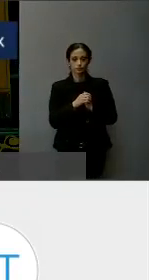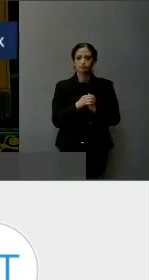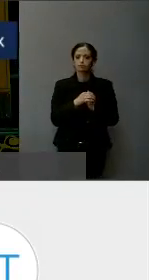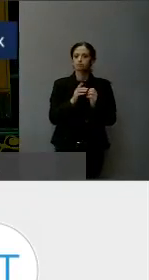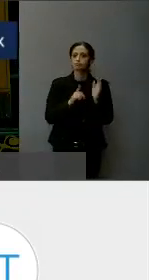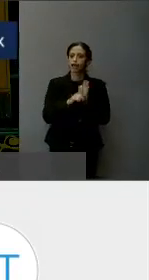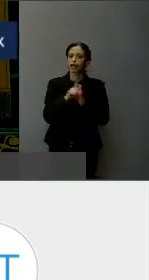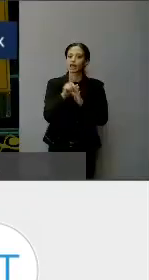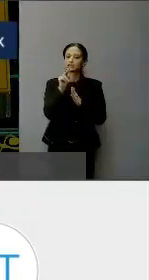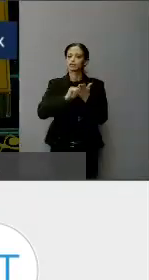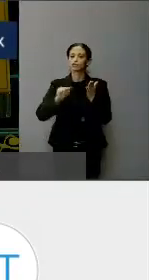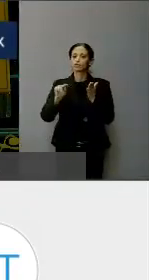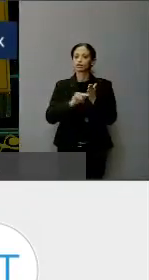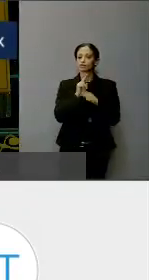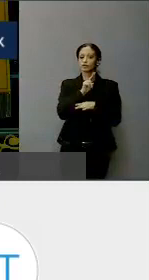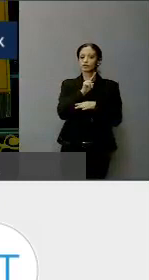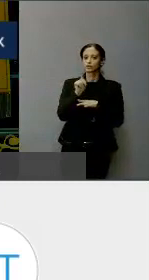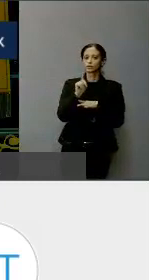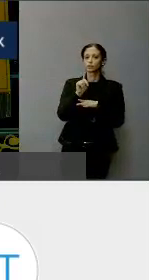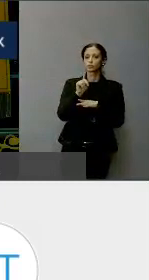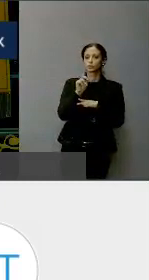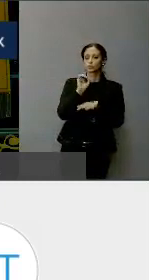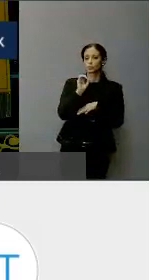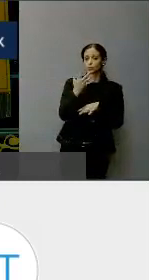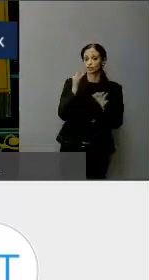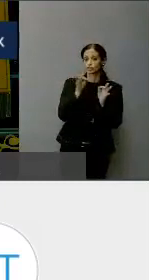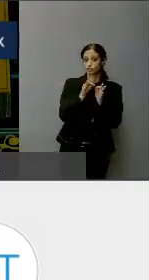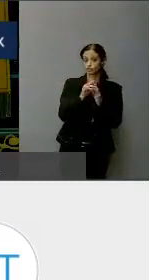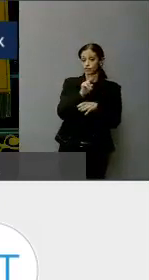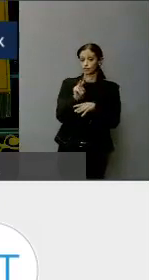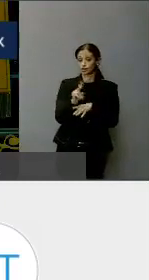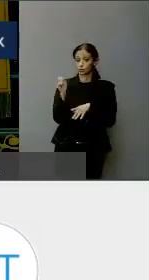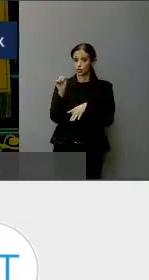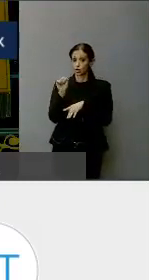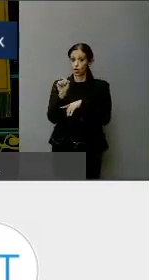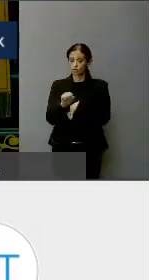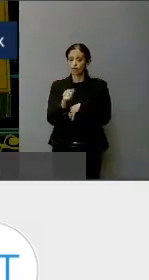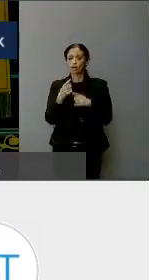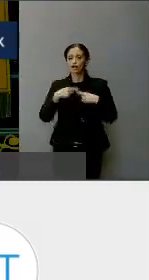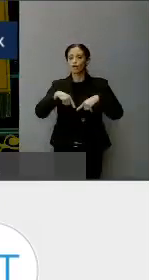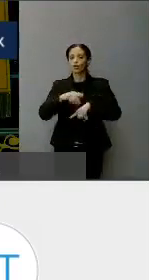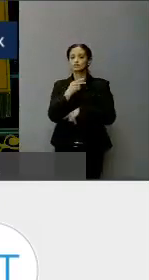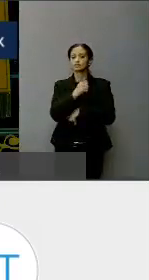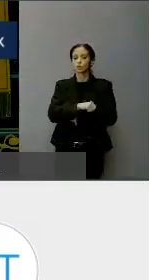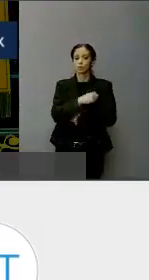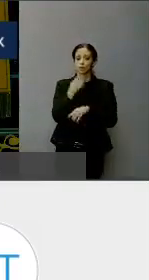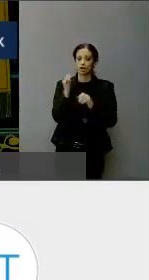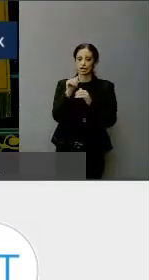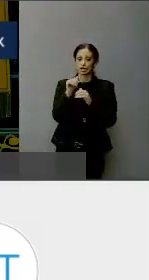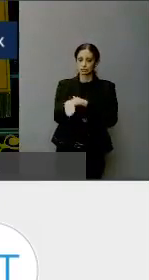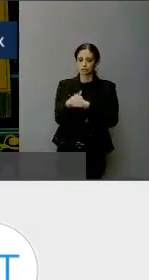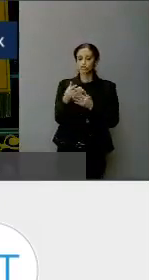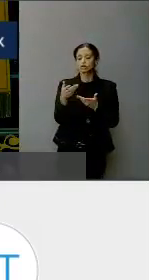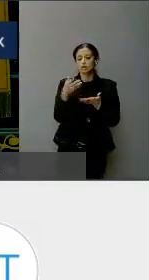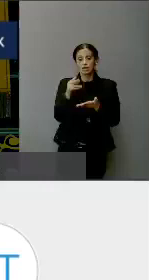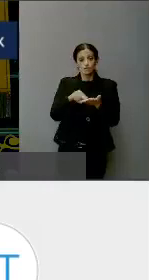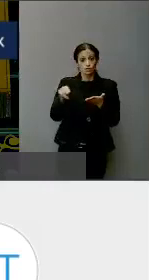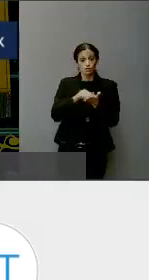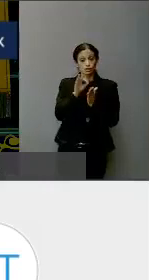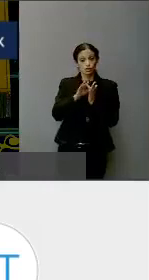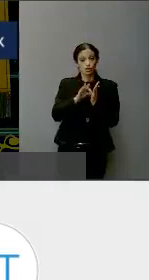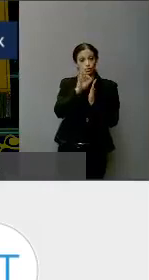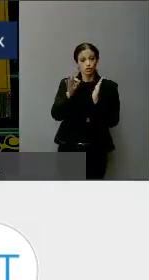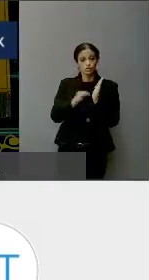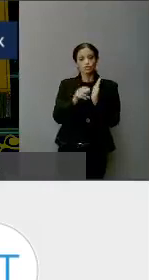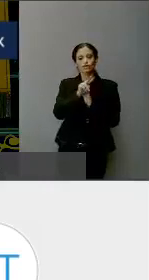sul 21 15 favorevoli 22 contrari consiglio comunale respinge in votazione ora lo dg numero